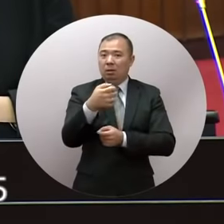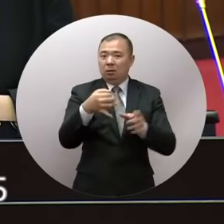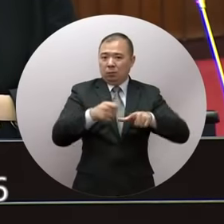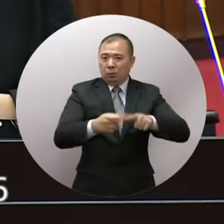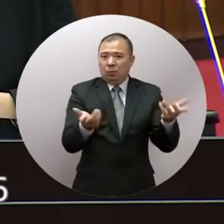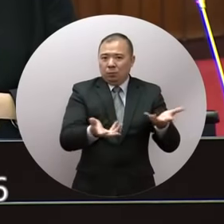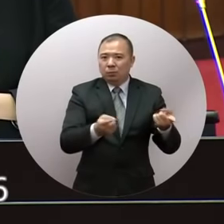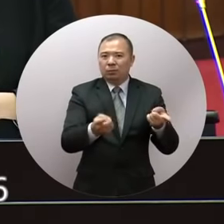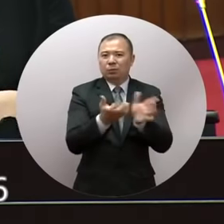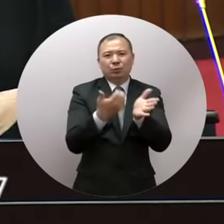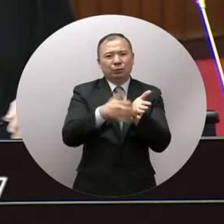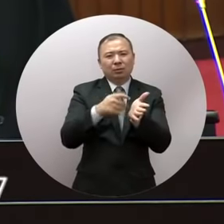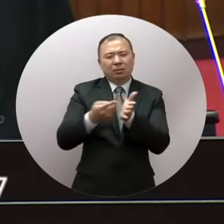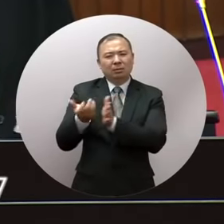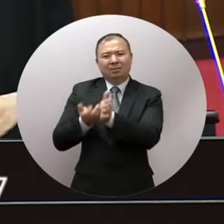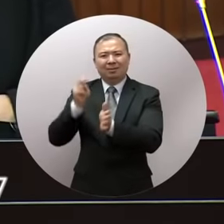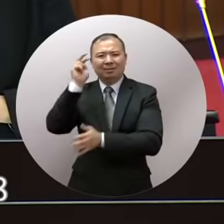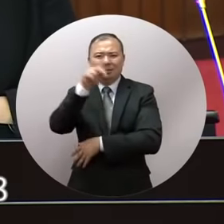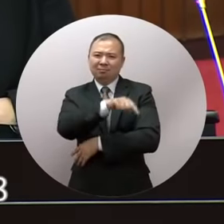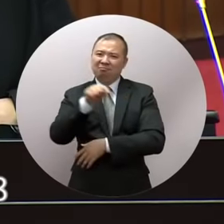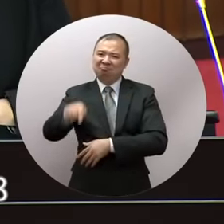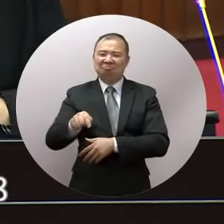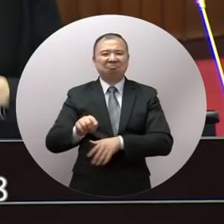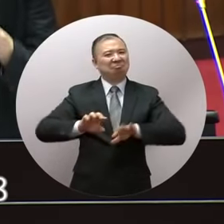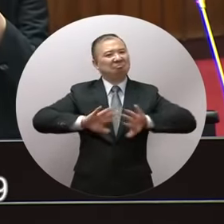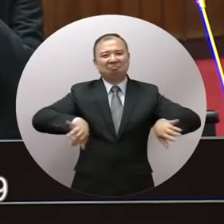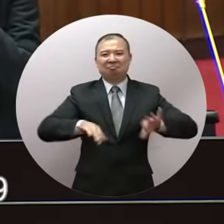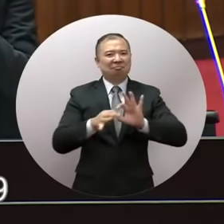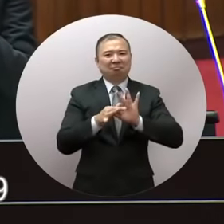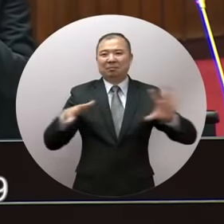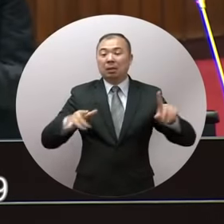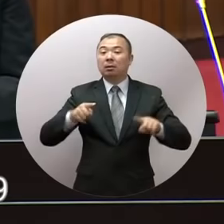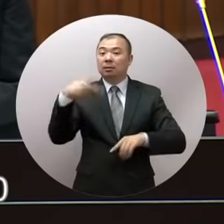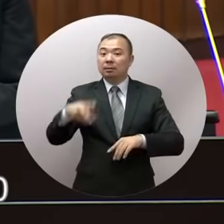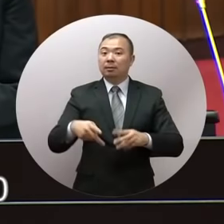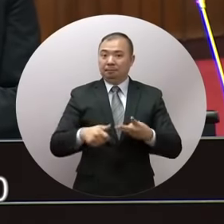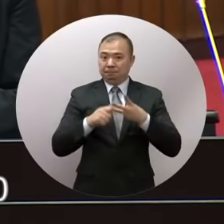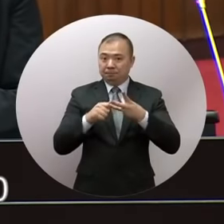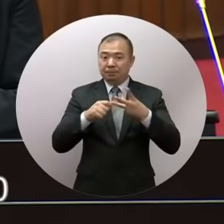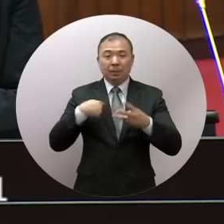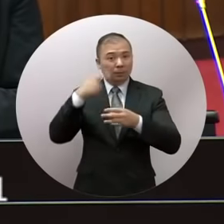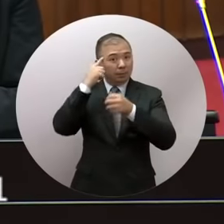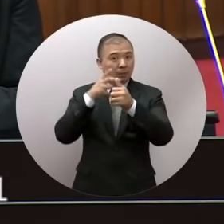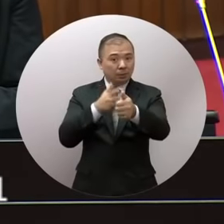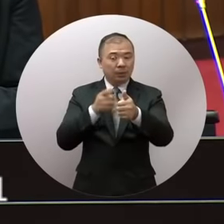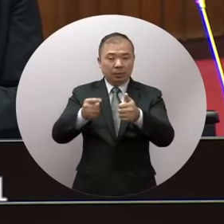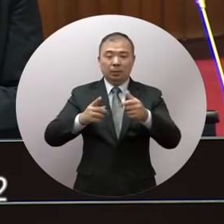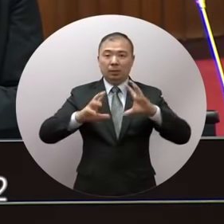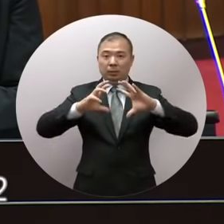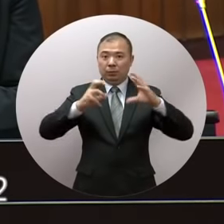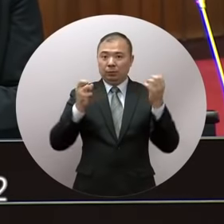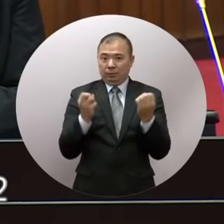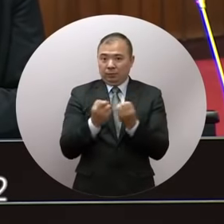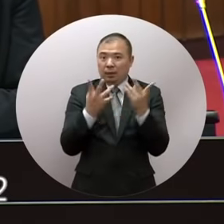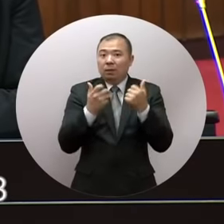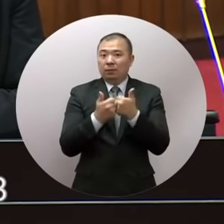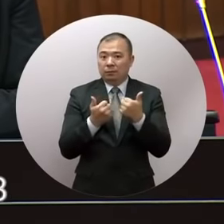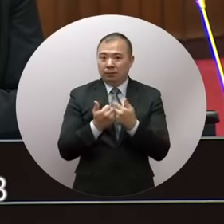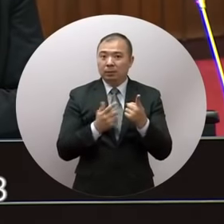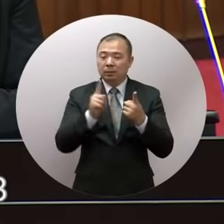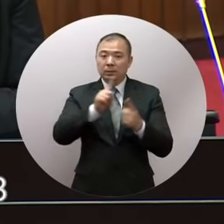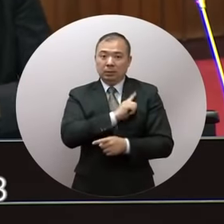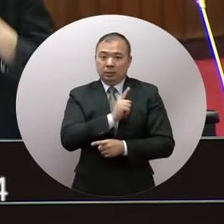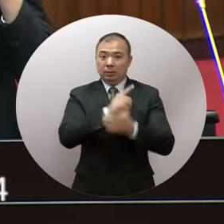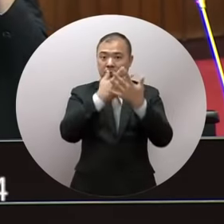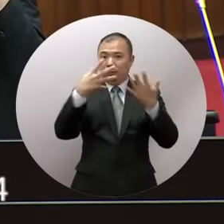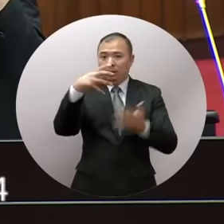前瞻基础预算了，吼。那这里我想要问的就是说，国发会呢，它的网站里头就是连接到108年